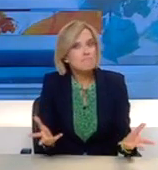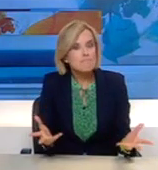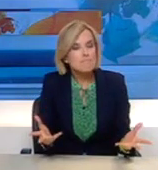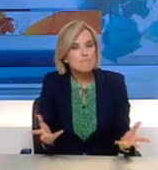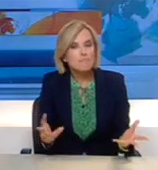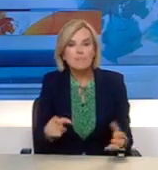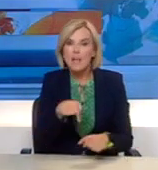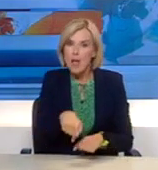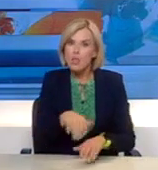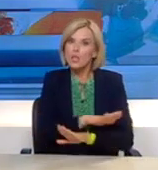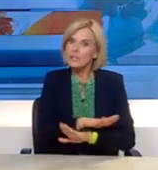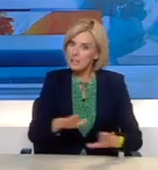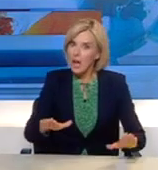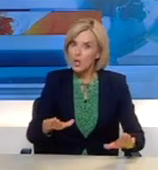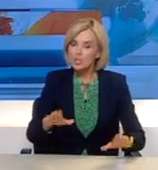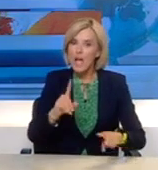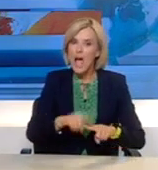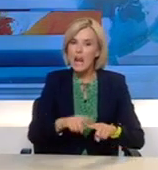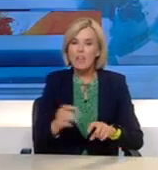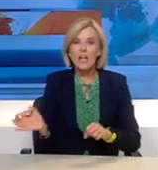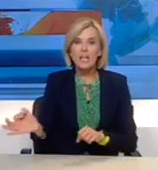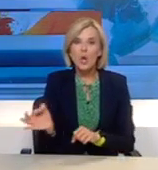βάση τα μονοψήφια σχεδόν μηδενικά κρούσματα?